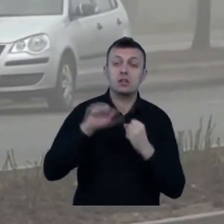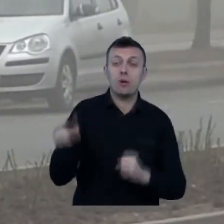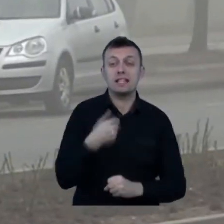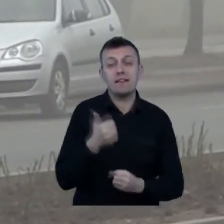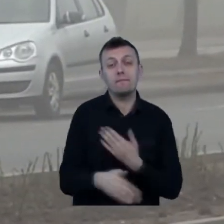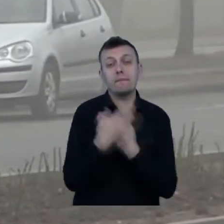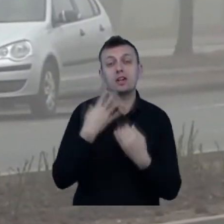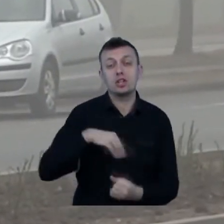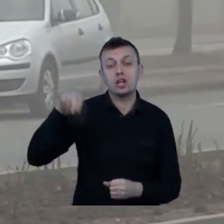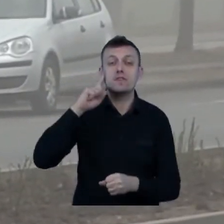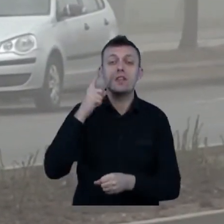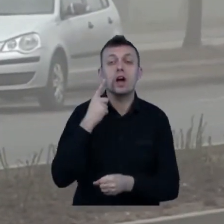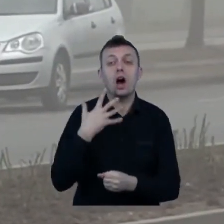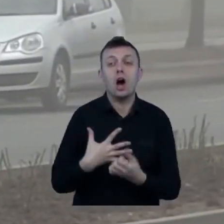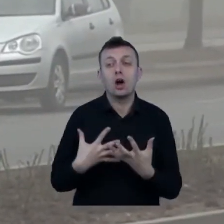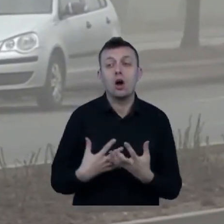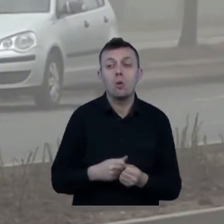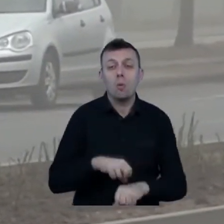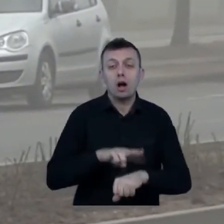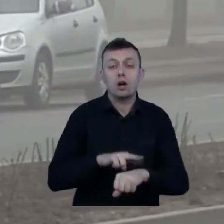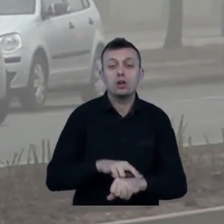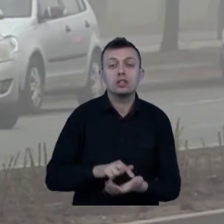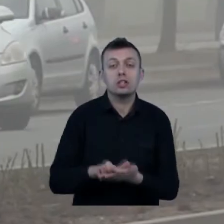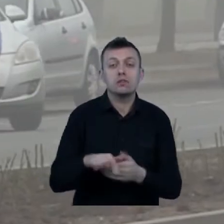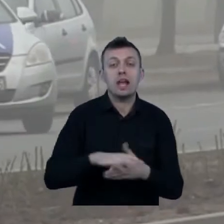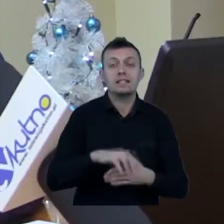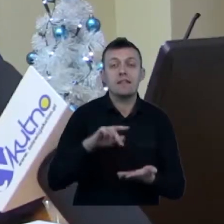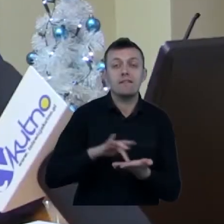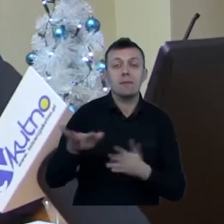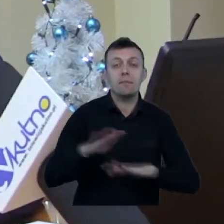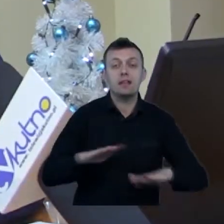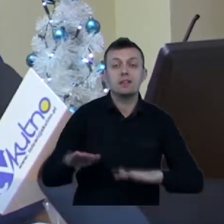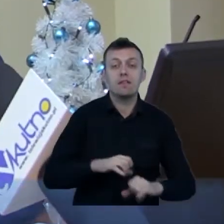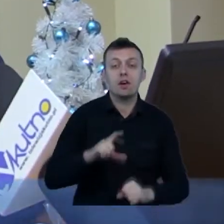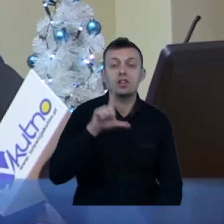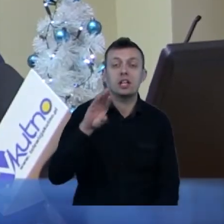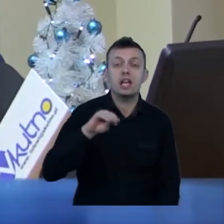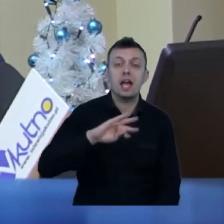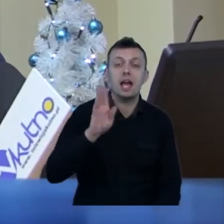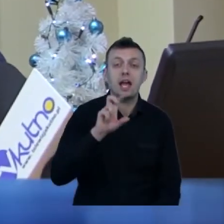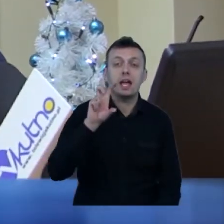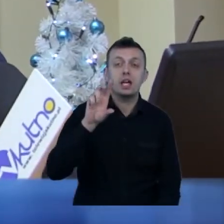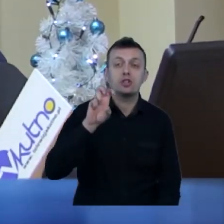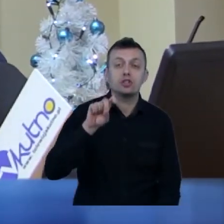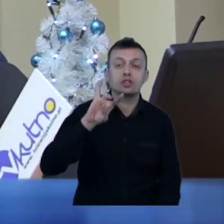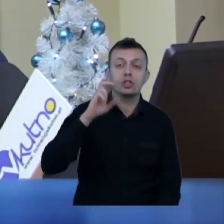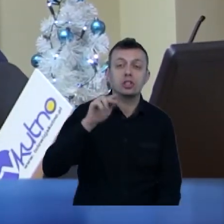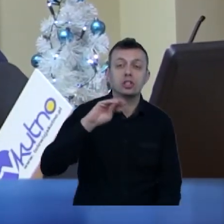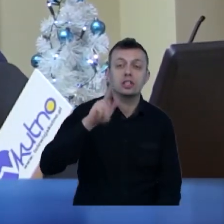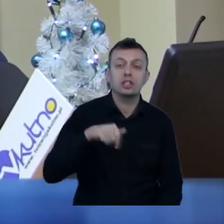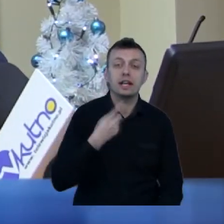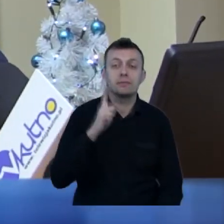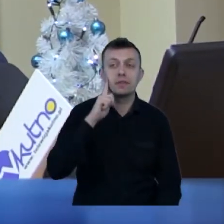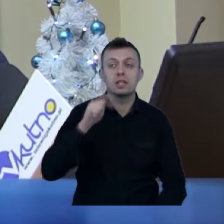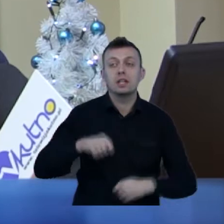miejsce w pierwszy dzień świąt około godziny 12 w miejscowości Leszczynek. Kierujący Fiatem Panda, 56-letni mieszkaniec